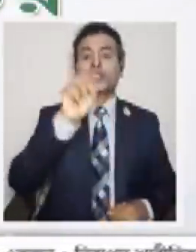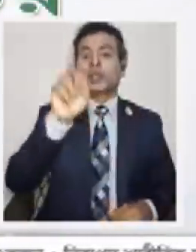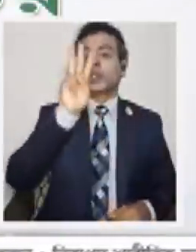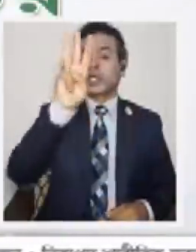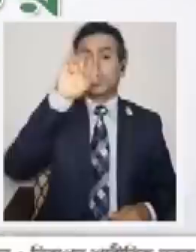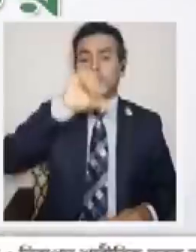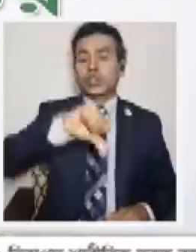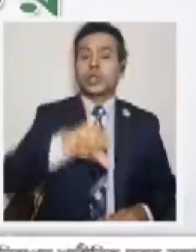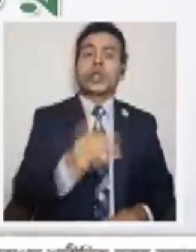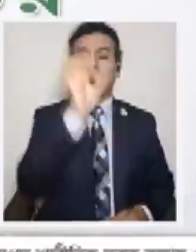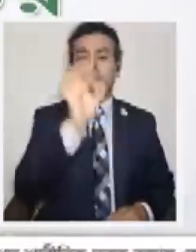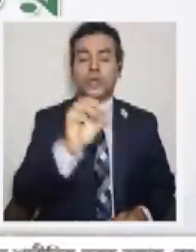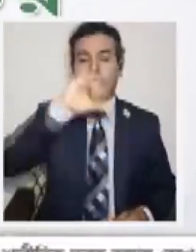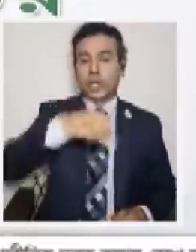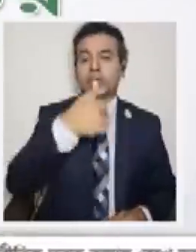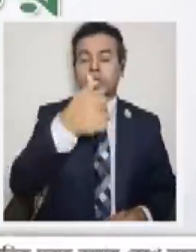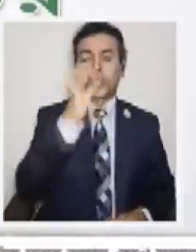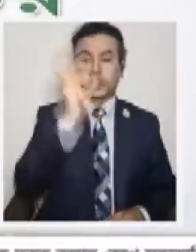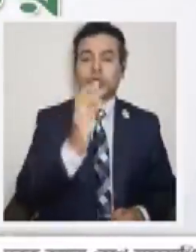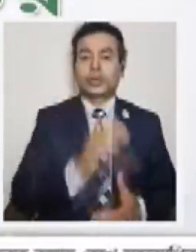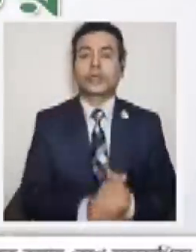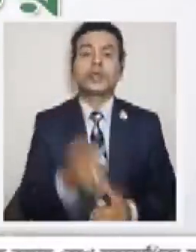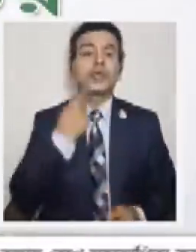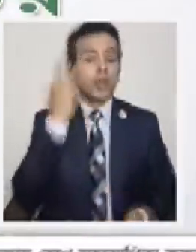47,635 জন, শনাক্ত বিবেচনায় সুস্থতার হার